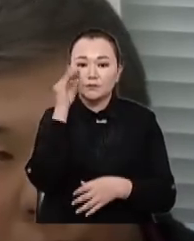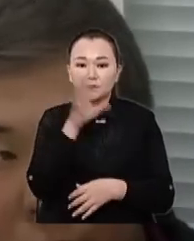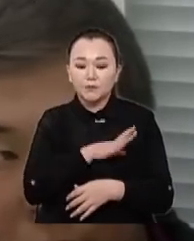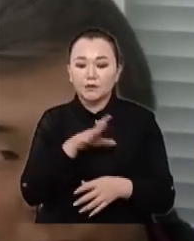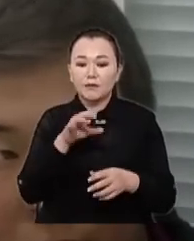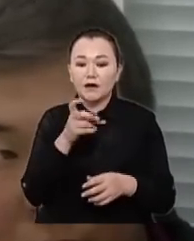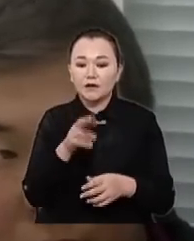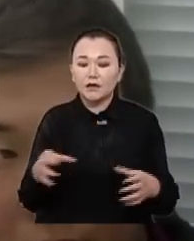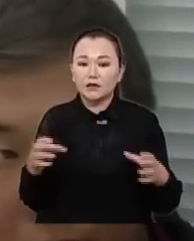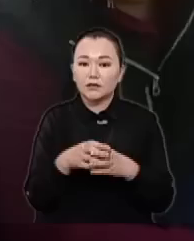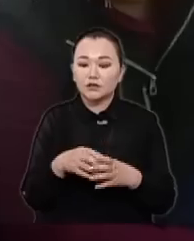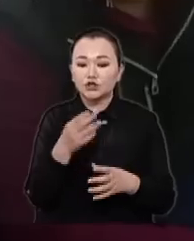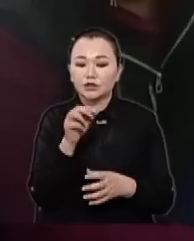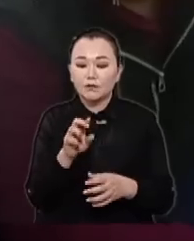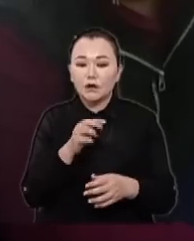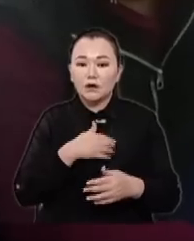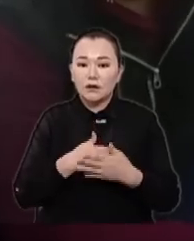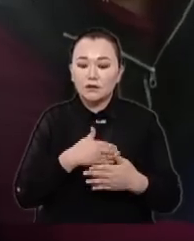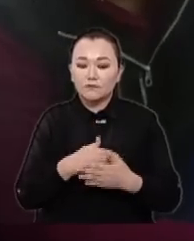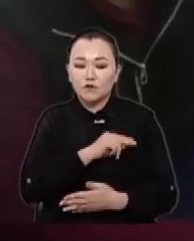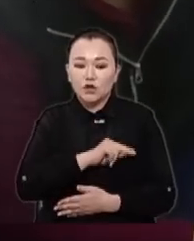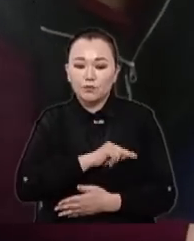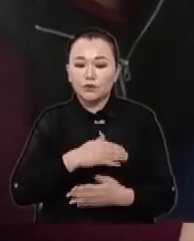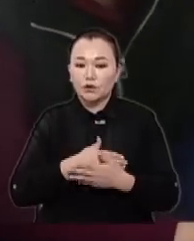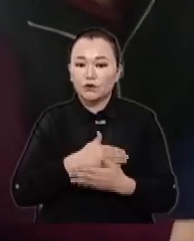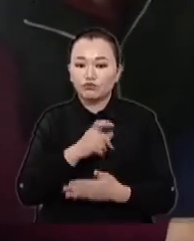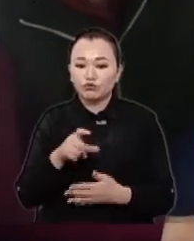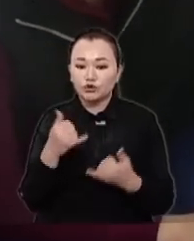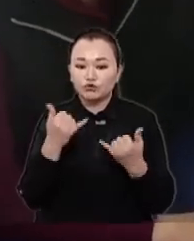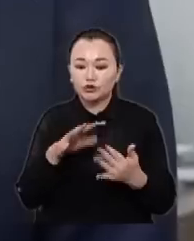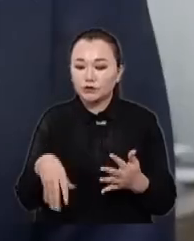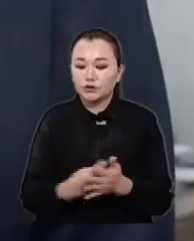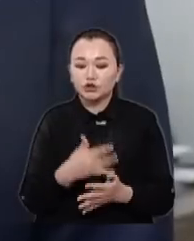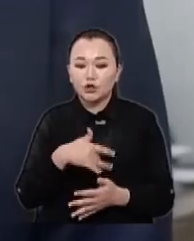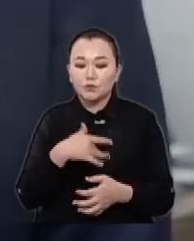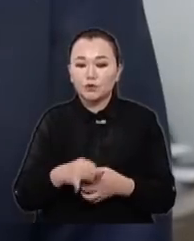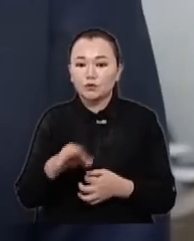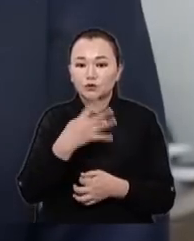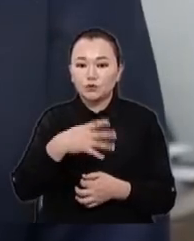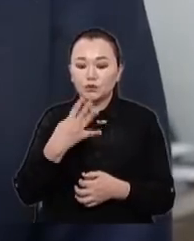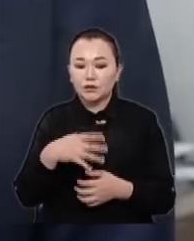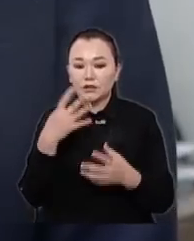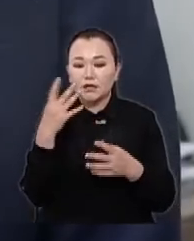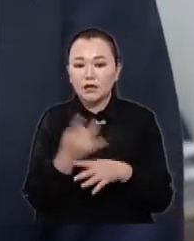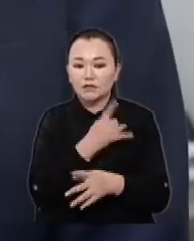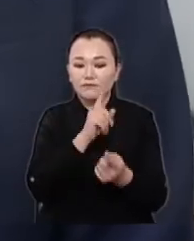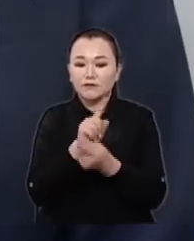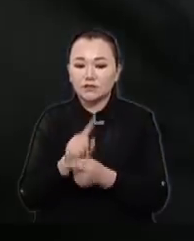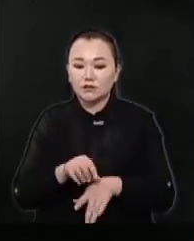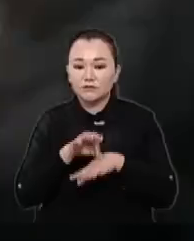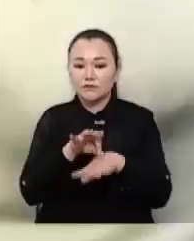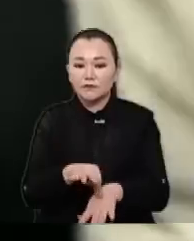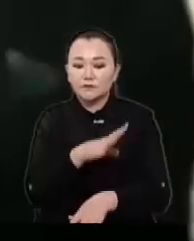партияның өңірлік штабы қарқынды жұмыс істеп жатқан сияқты. Себебі белсенділер бүгінге дейін Жамбыл облысында 40-тан астам кездесу өткізіп